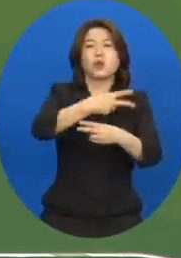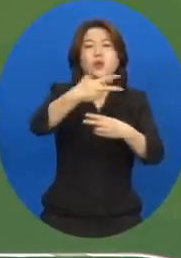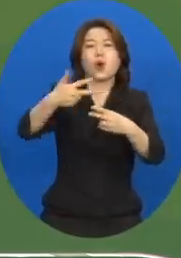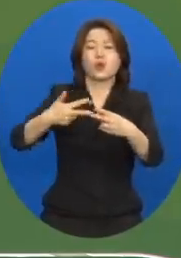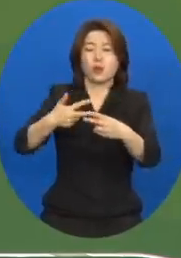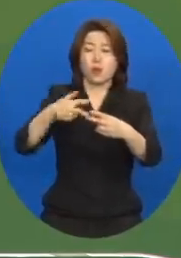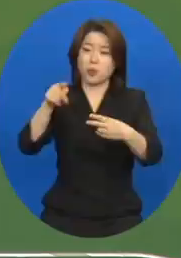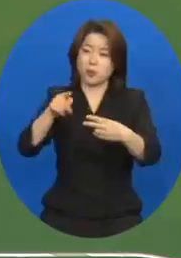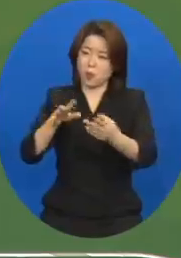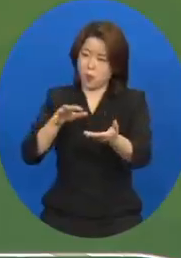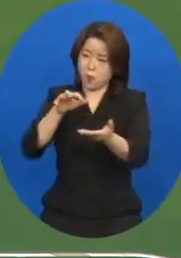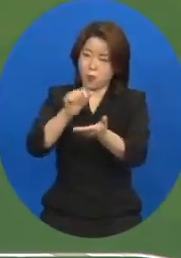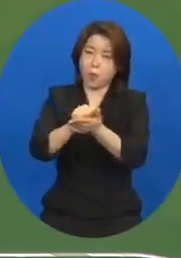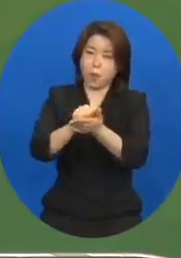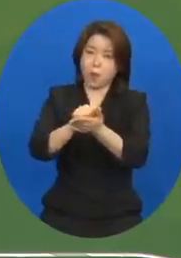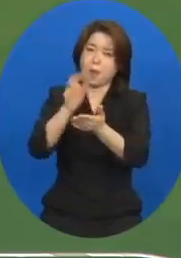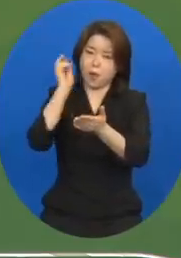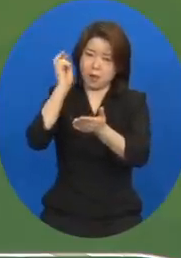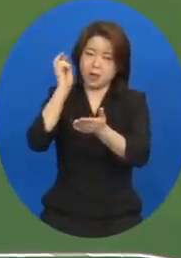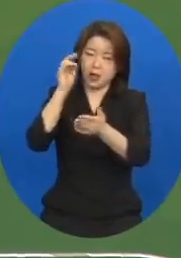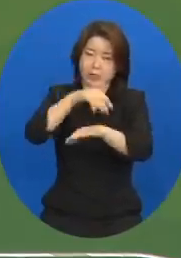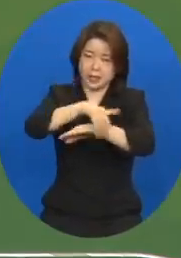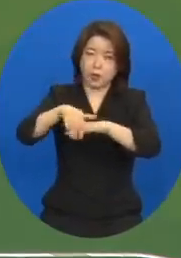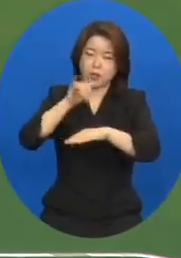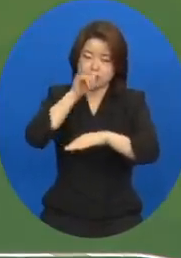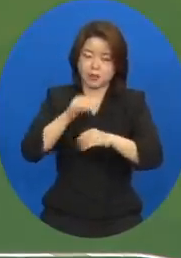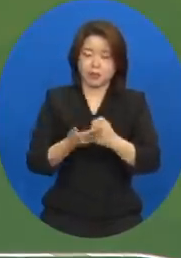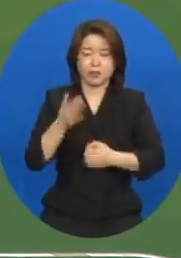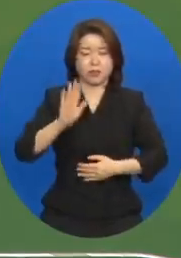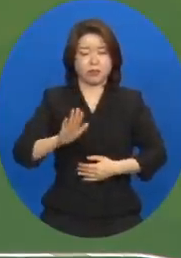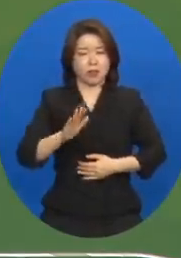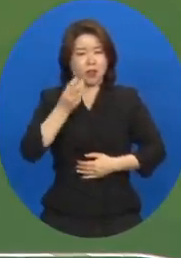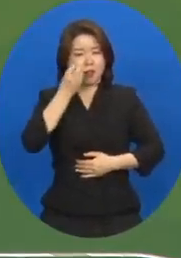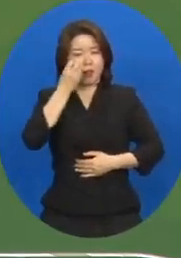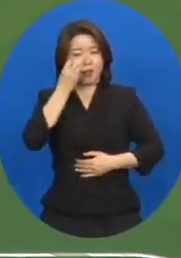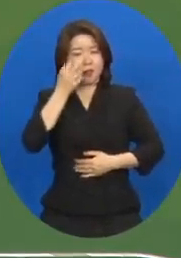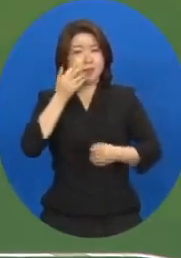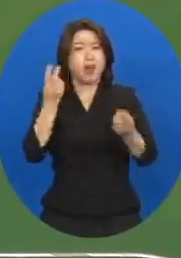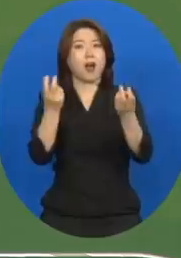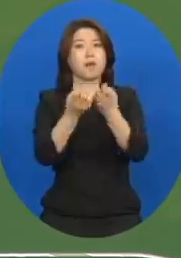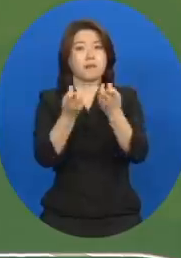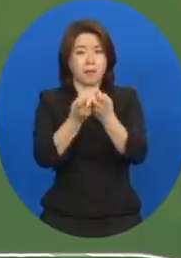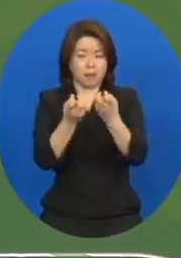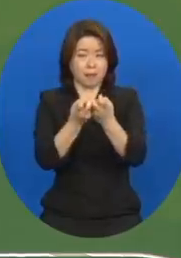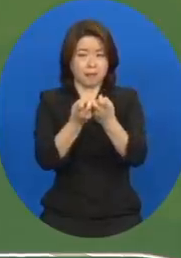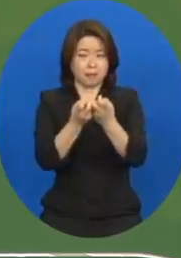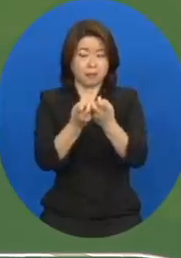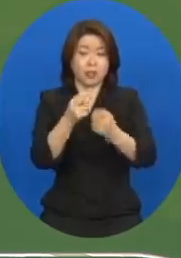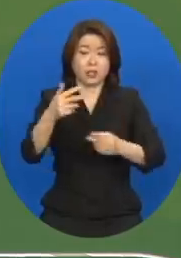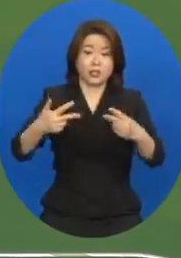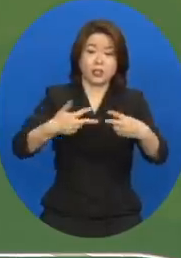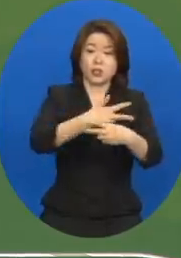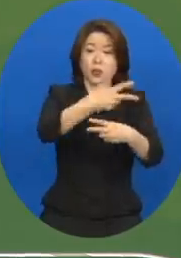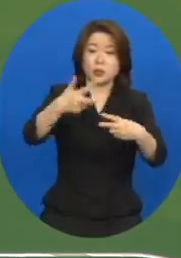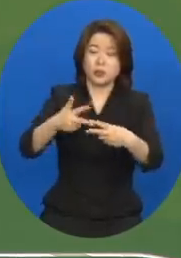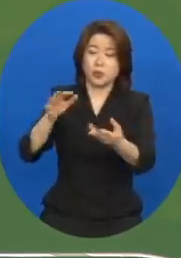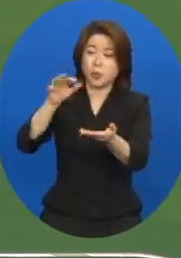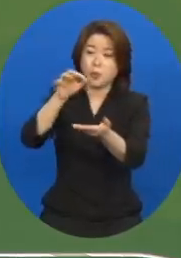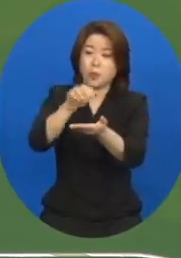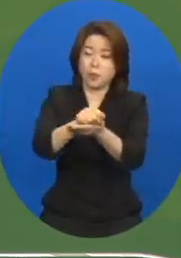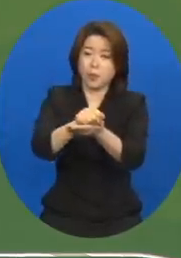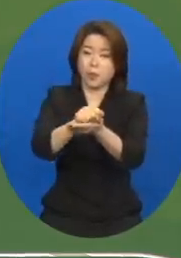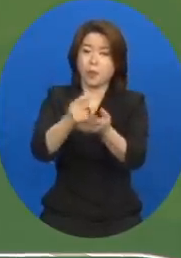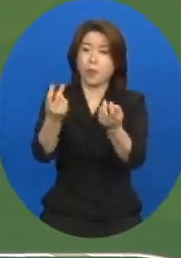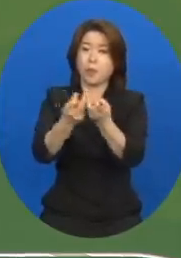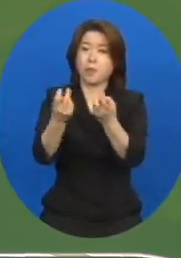점령하게 하십니다. 그런데 참 하나님이 이상한 방법으로 그 여리고성을 정복하게 하셨어요.